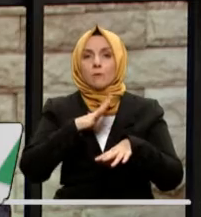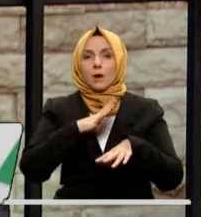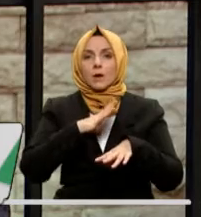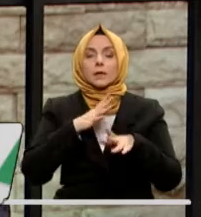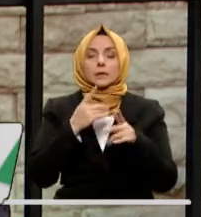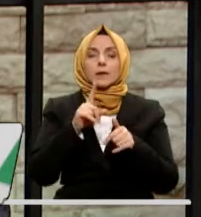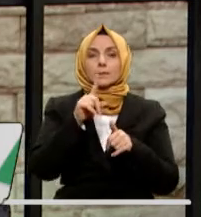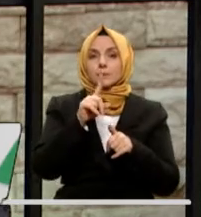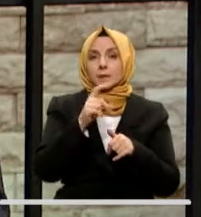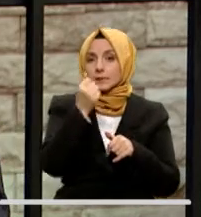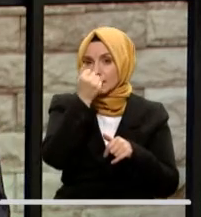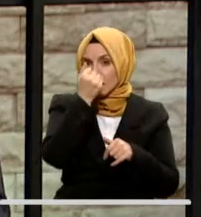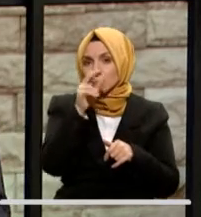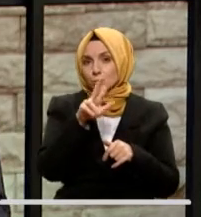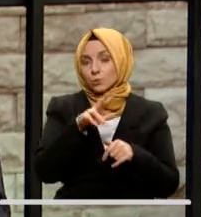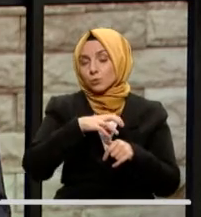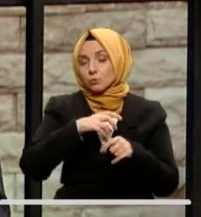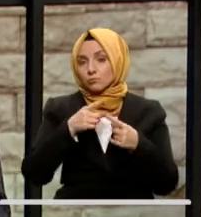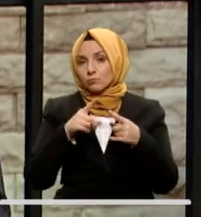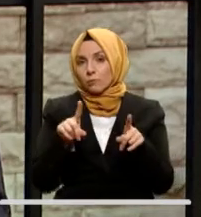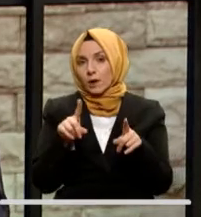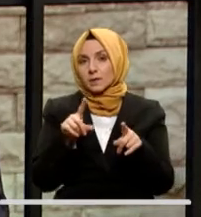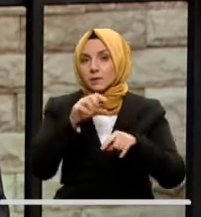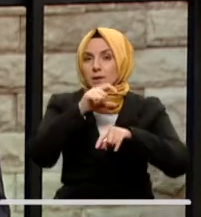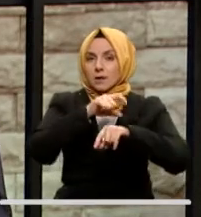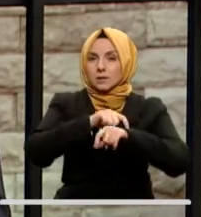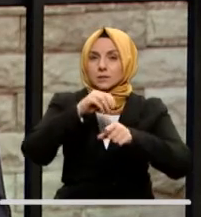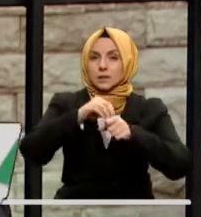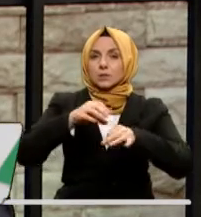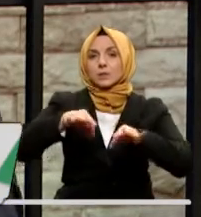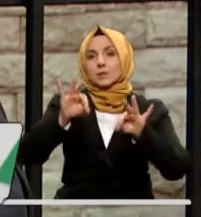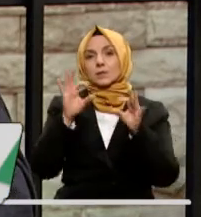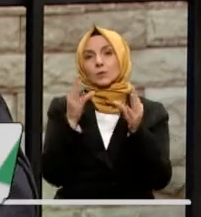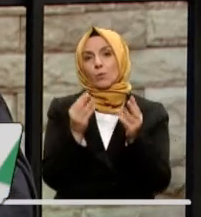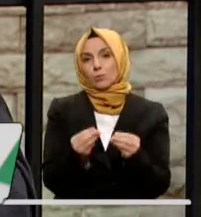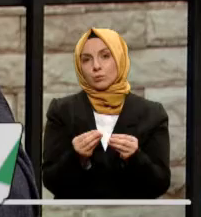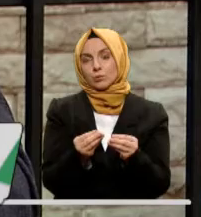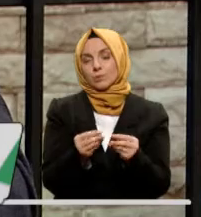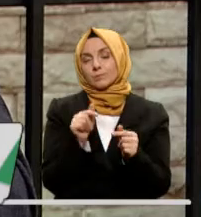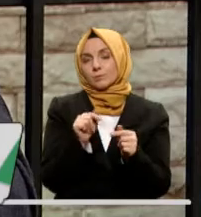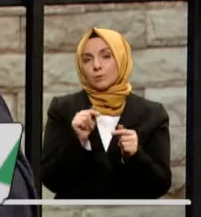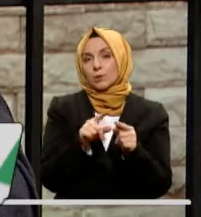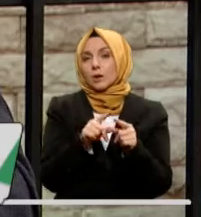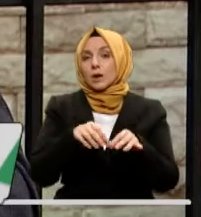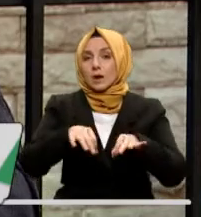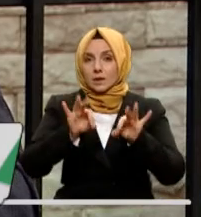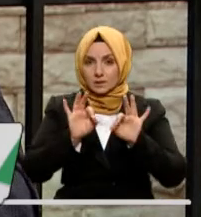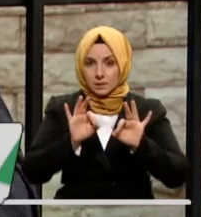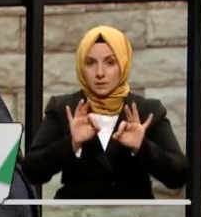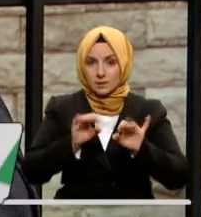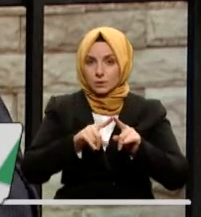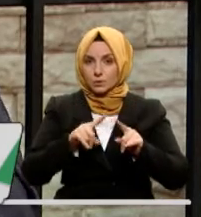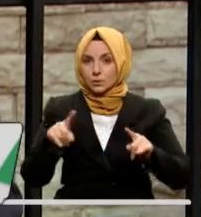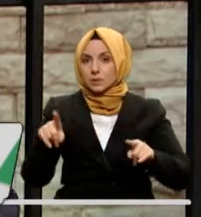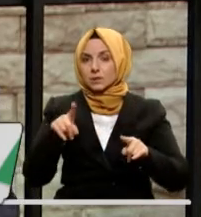üç ayrı hastaya umut olarak bak hazırlanır bu hazırlama süreci Tabii ki bir